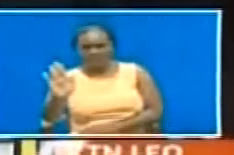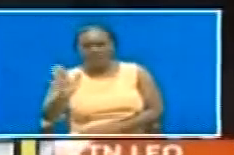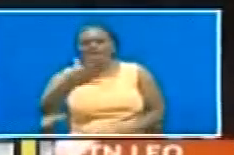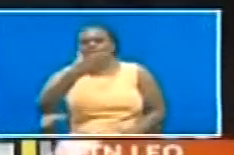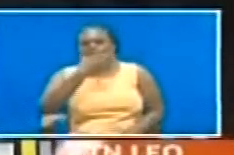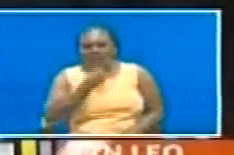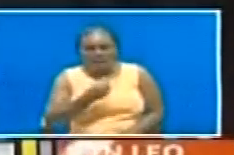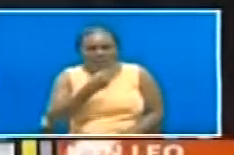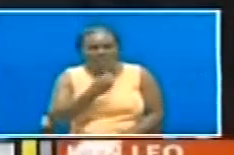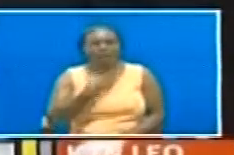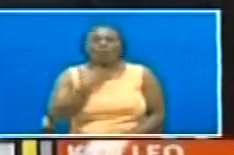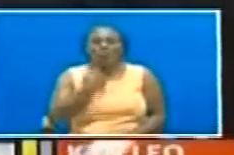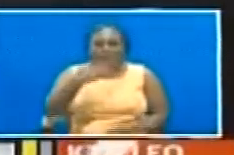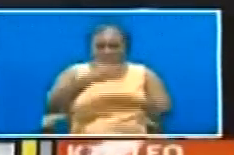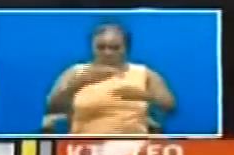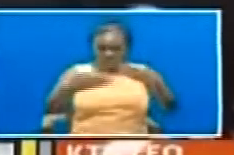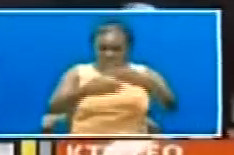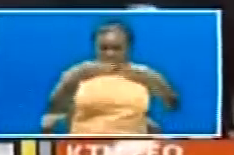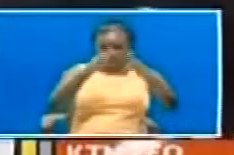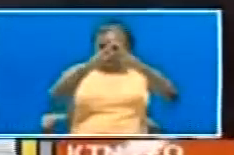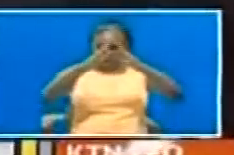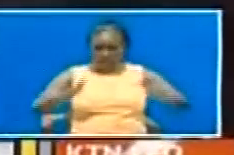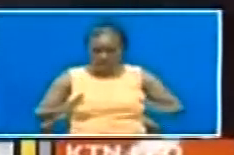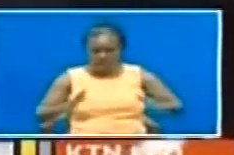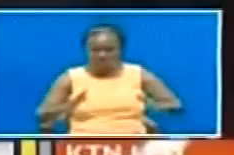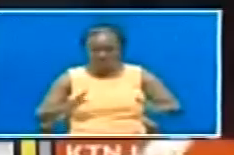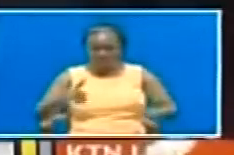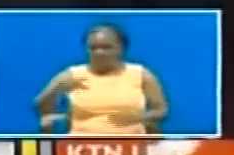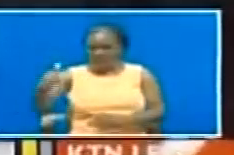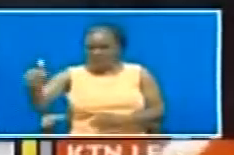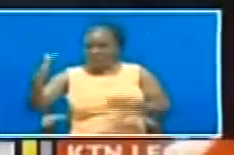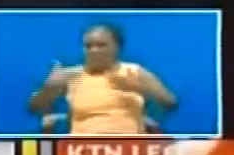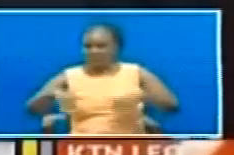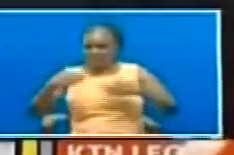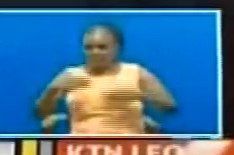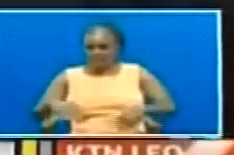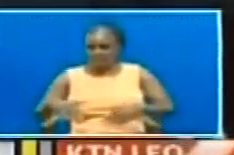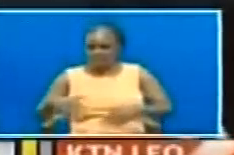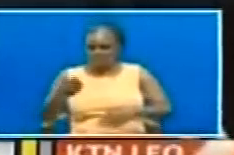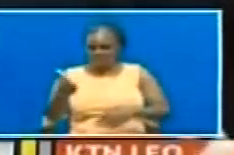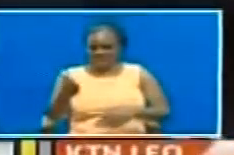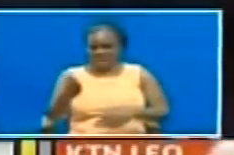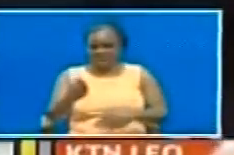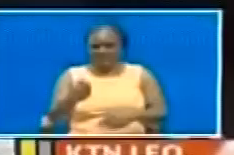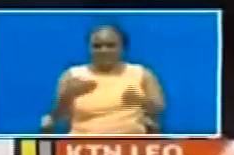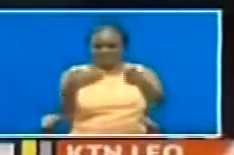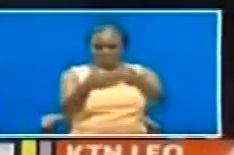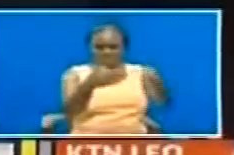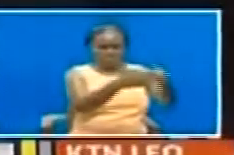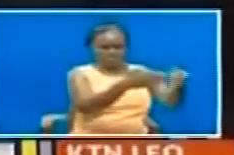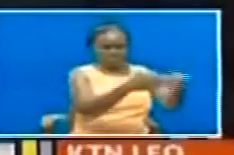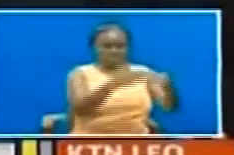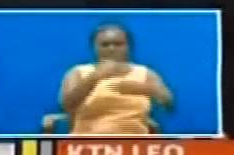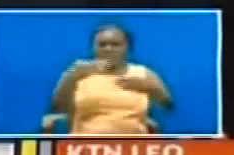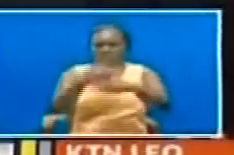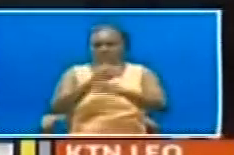Baba alitaka kujengea nyumba, na waliokuwa mbele yake wakisaidiana naye